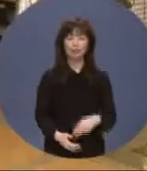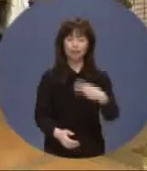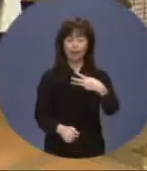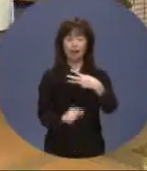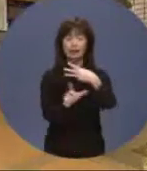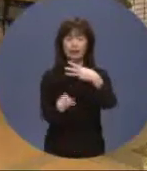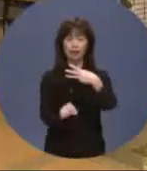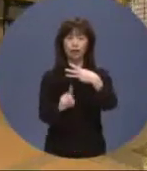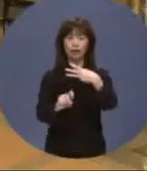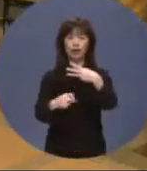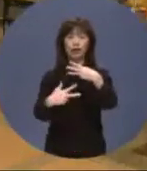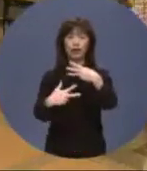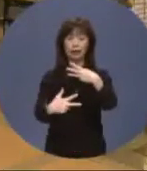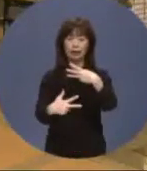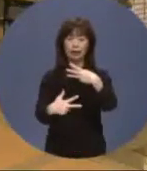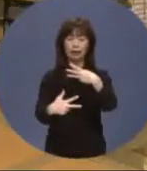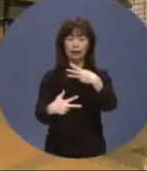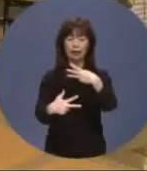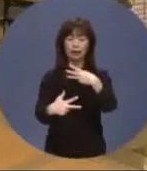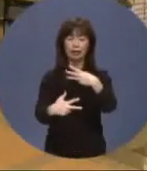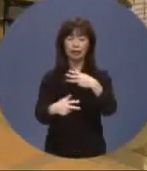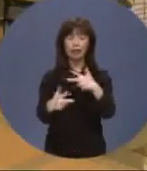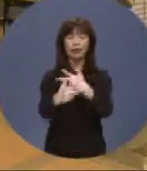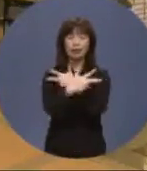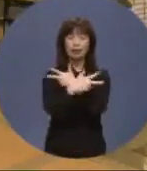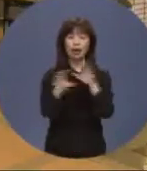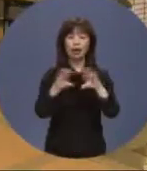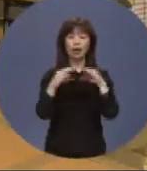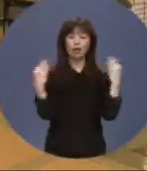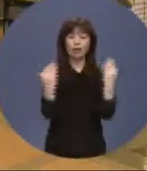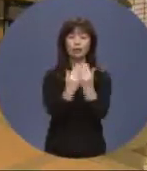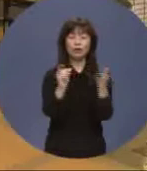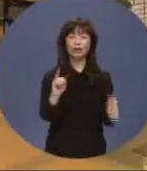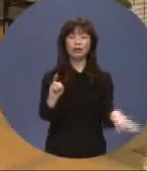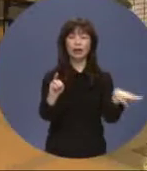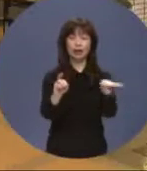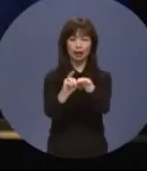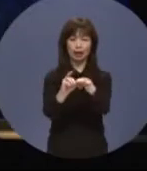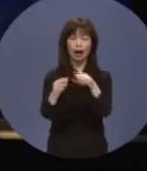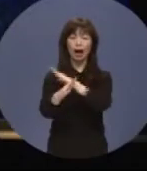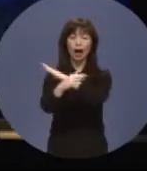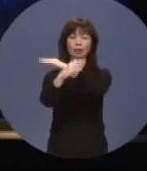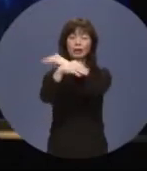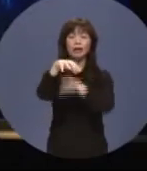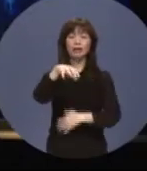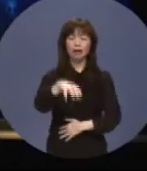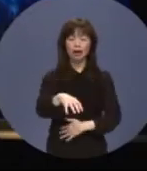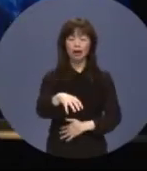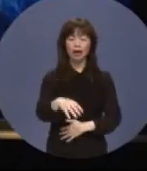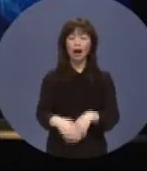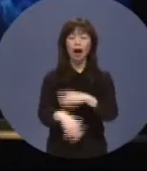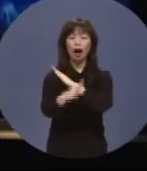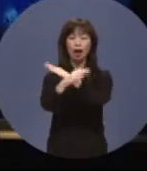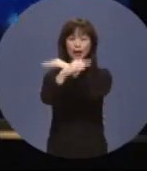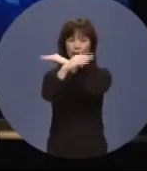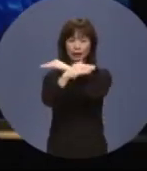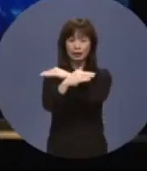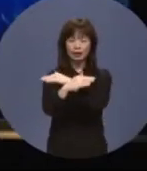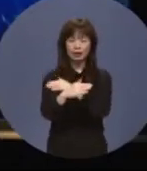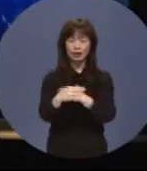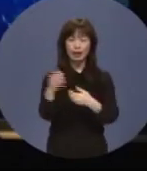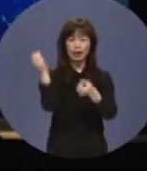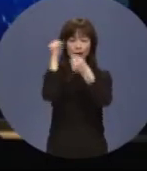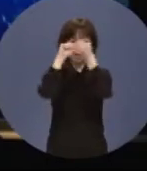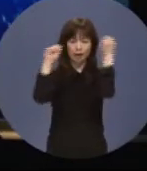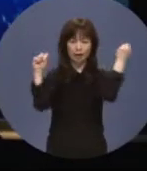3月17日北コミュニティセンターイスタ羽ばたき小ホールで羽ばたき演劇